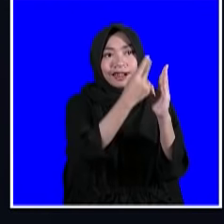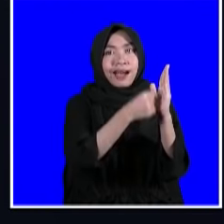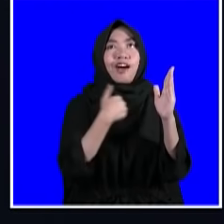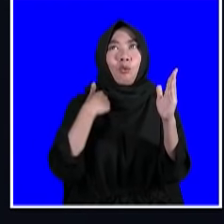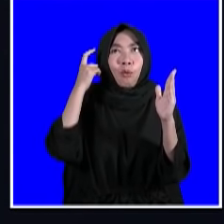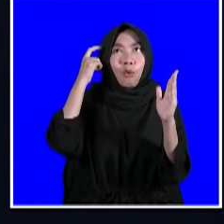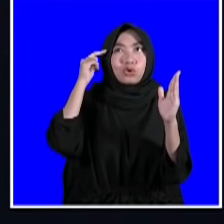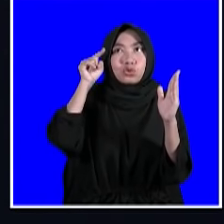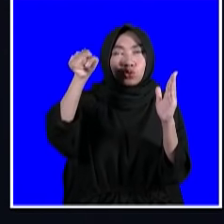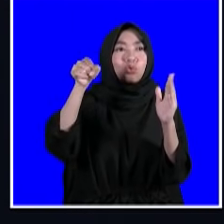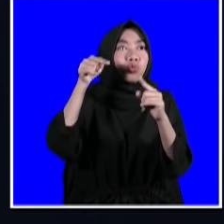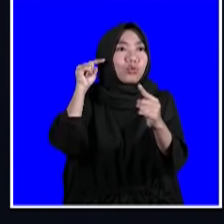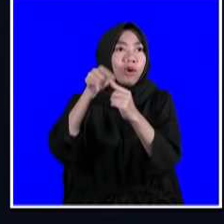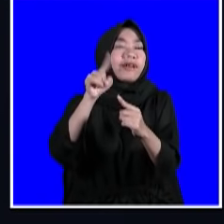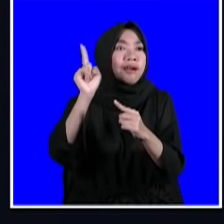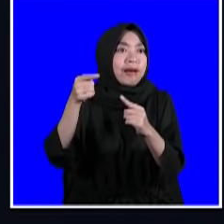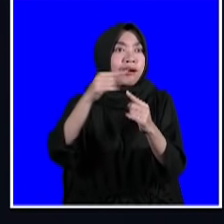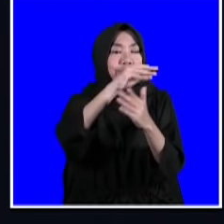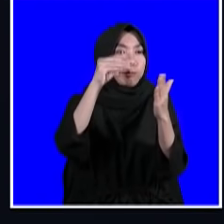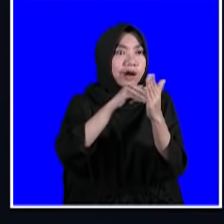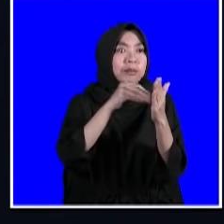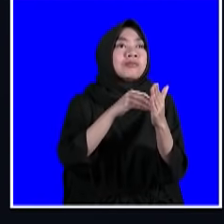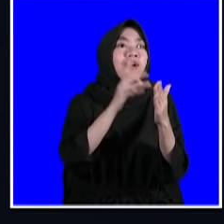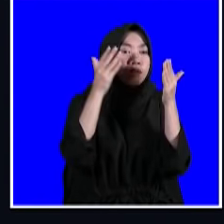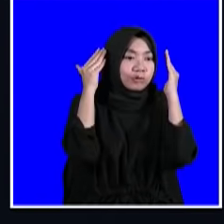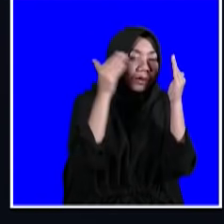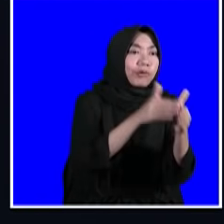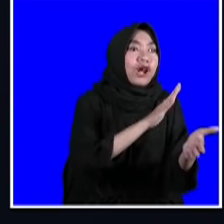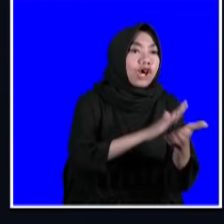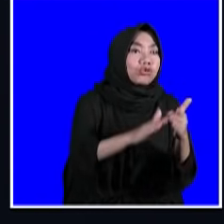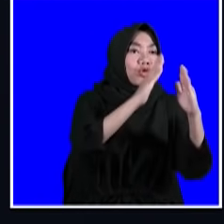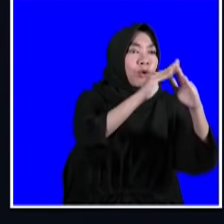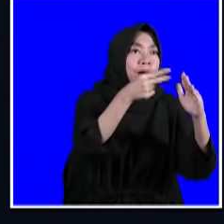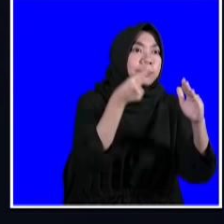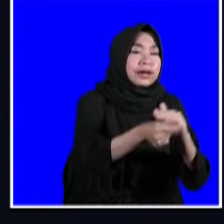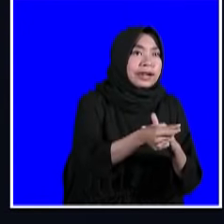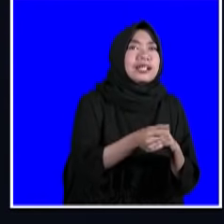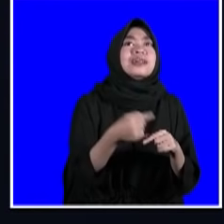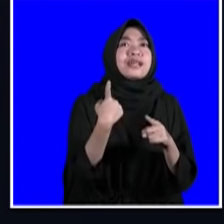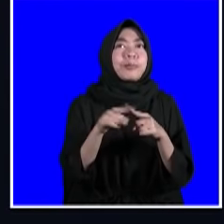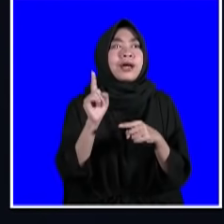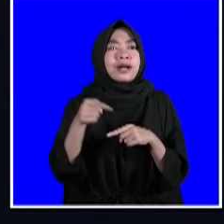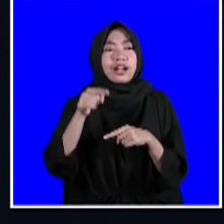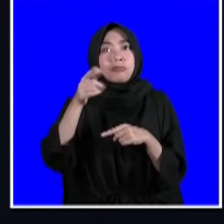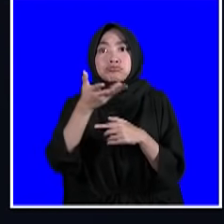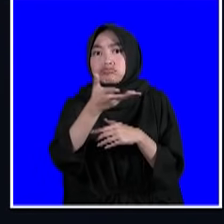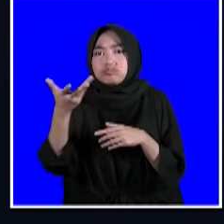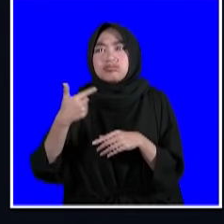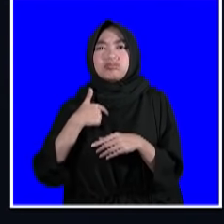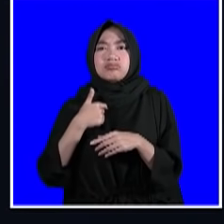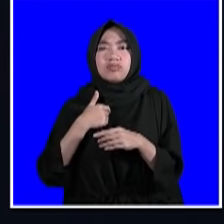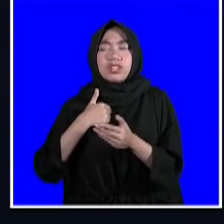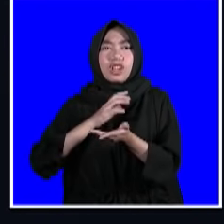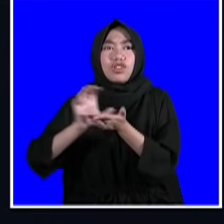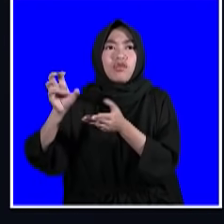tujuan. Nah, tujuan dalam berinvestasi ini memang ada yang spesifik seperti pembelian rumah tadi. Tapi Anda juga boleh kok tujuan